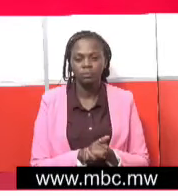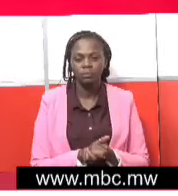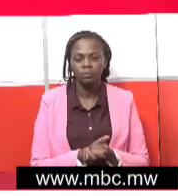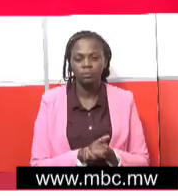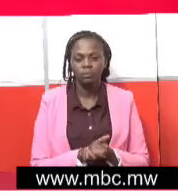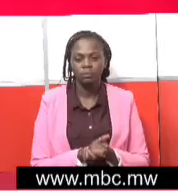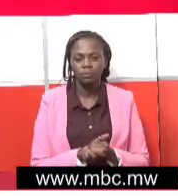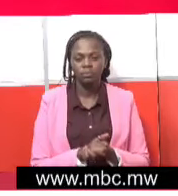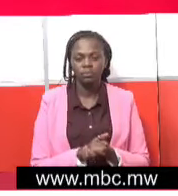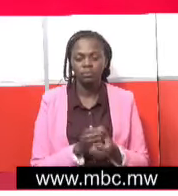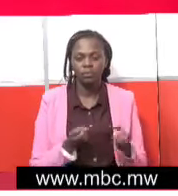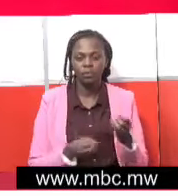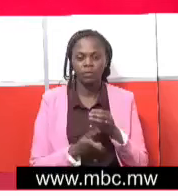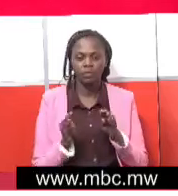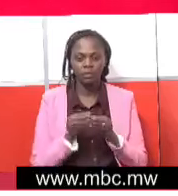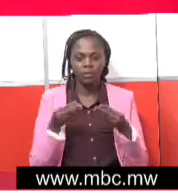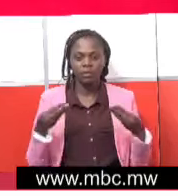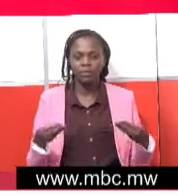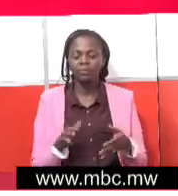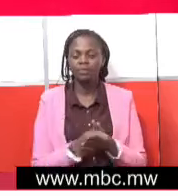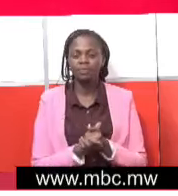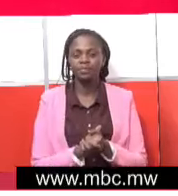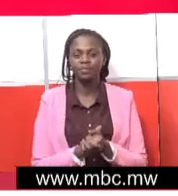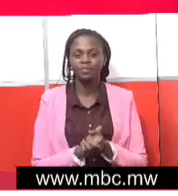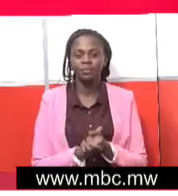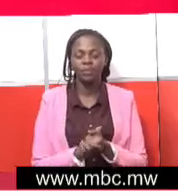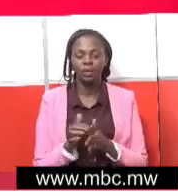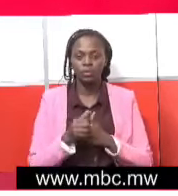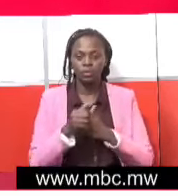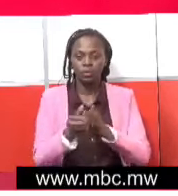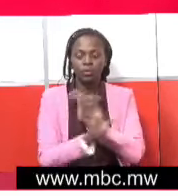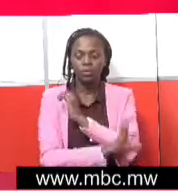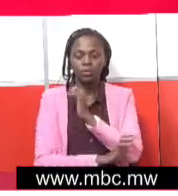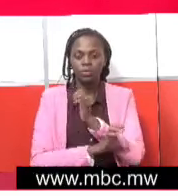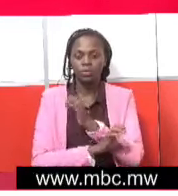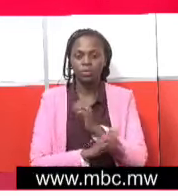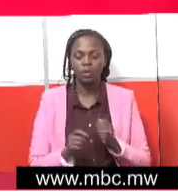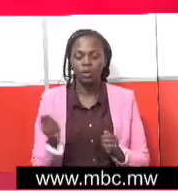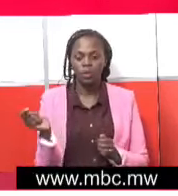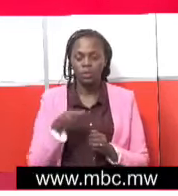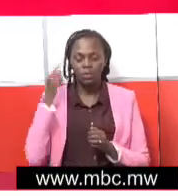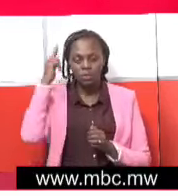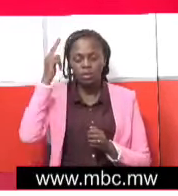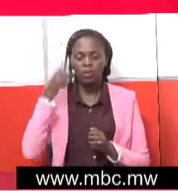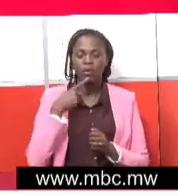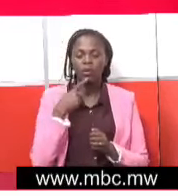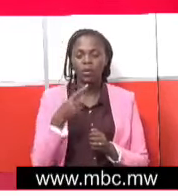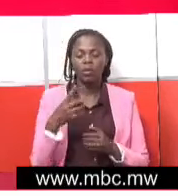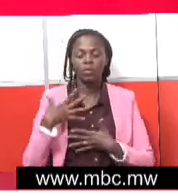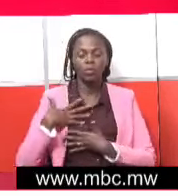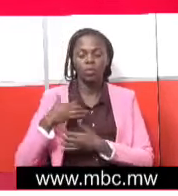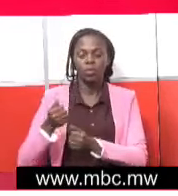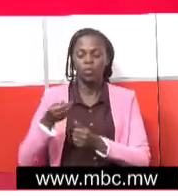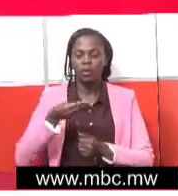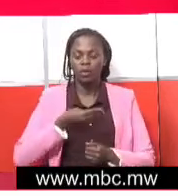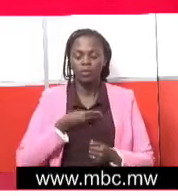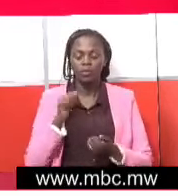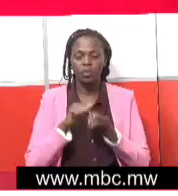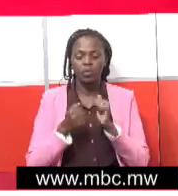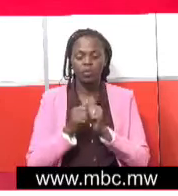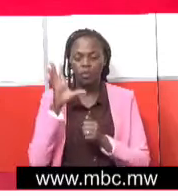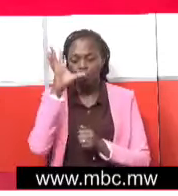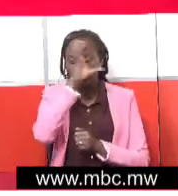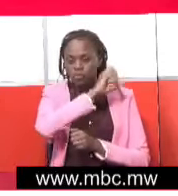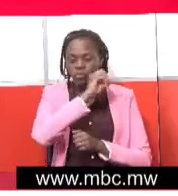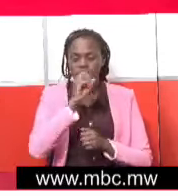Tsopano mkhanizi mwa tsatanitsatani. Mtsogoleri wa dziko lino Dr. Lazarus Chakwera wati ali ndi chiyembekezo choti mafuta akusowa